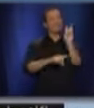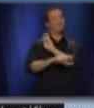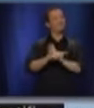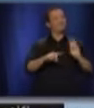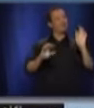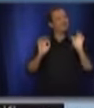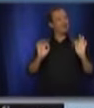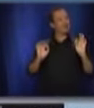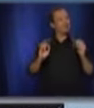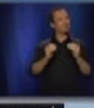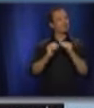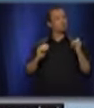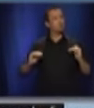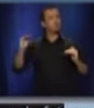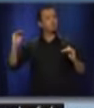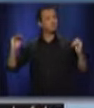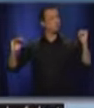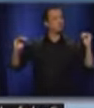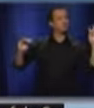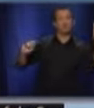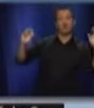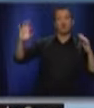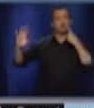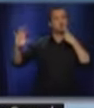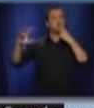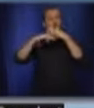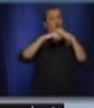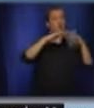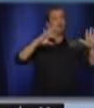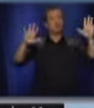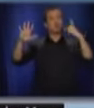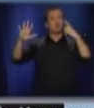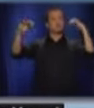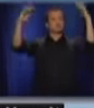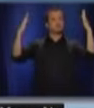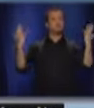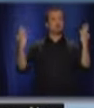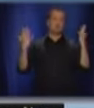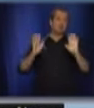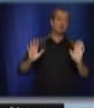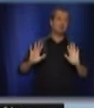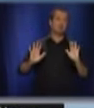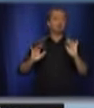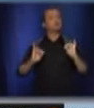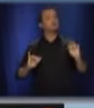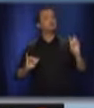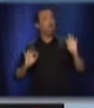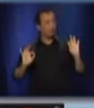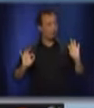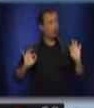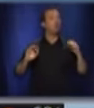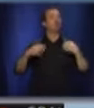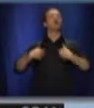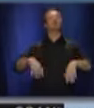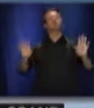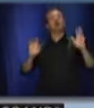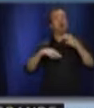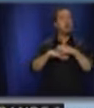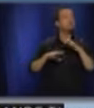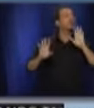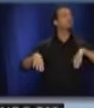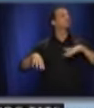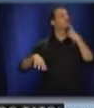que partout... Et ce n'est pas parce que vous êtes au vert qu'il faut que vous disiez « Ah, on n'a pas de problème ». Ce n'est pas parce que vous êtes à l'orange « Ah, on n'est pas encore dans le rouge ». Au